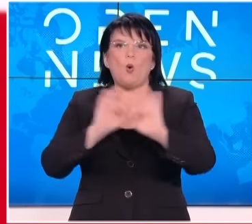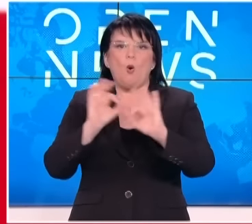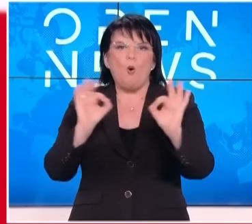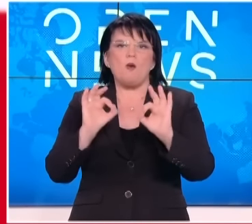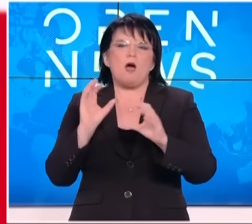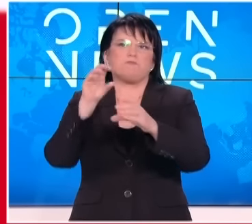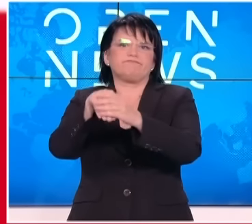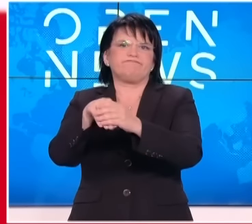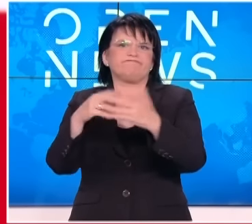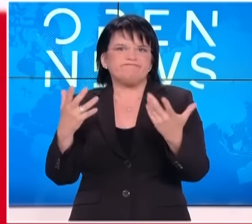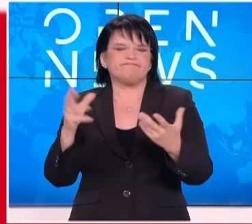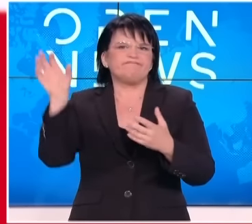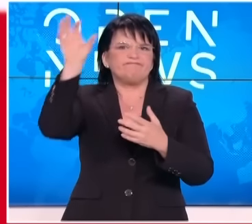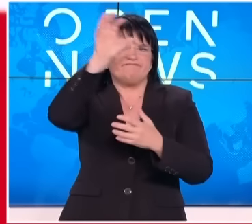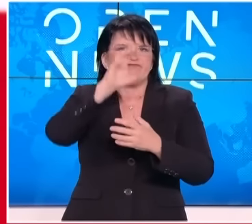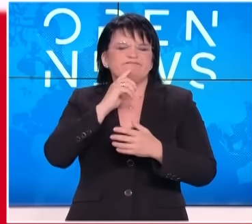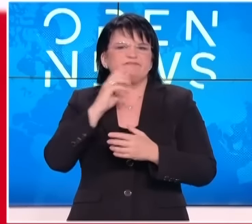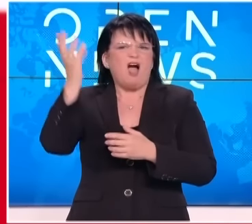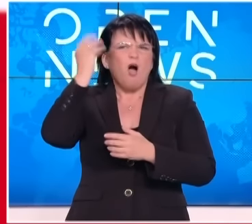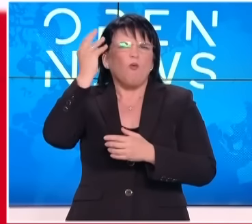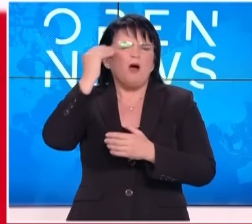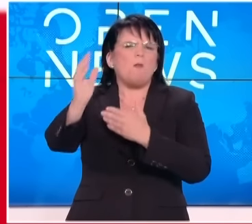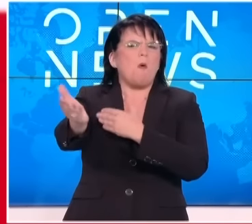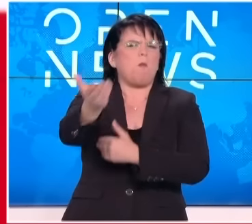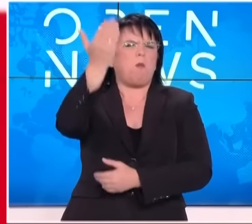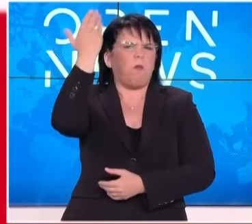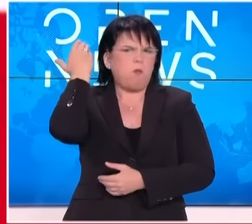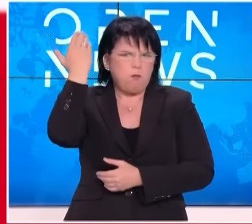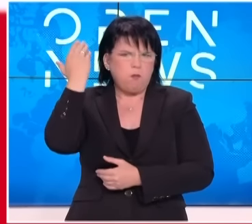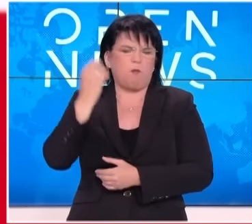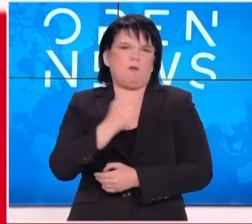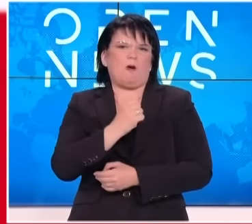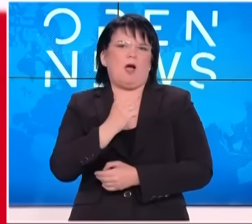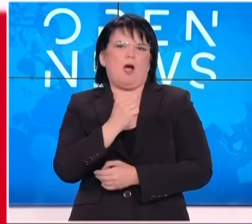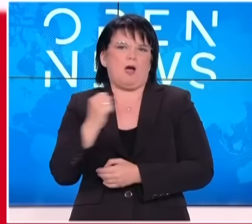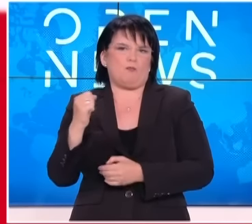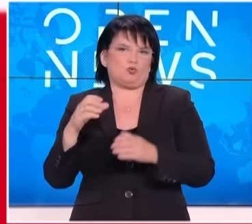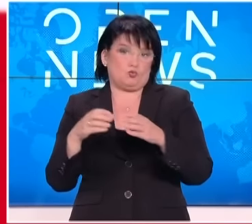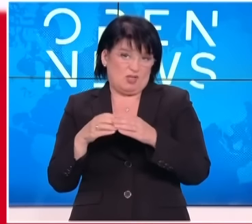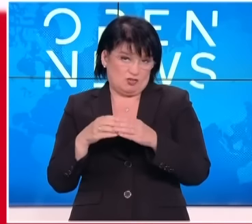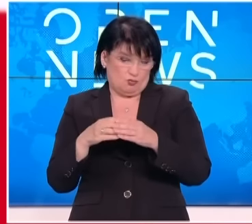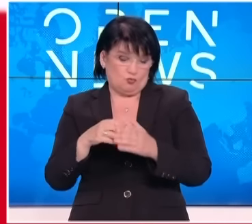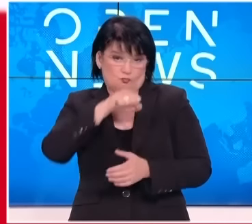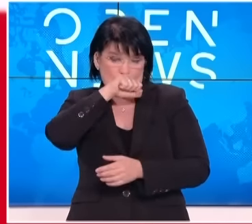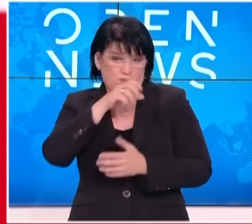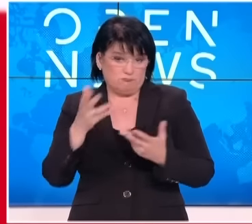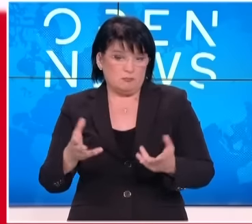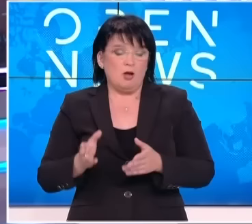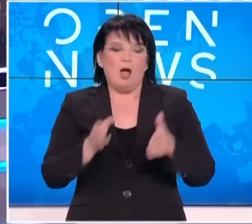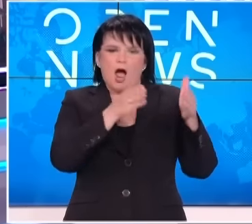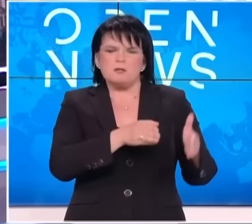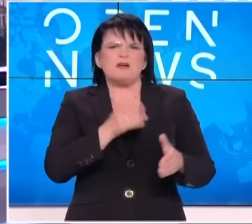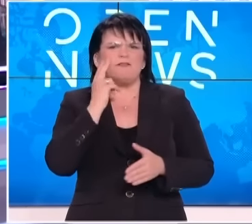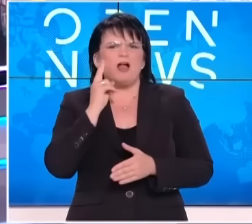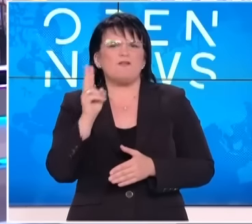δύση πράγματα που τα που τα ακούγαμε παλιά μόνο από τους καραδενιζ για να το πούμε έτσι λοιπόν και τώρα βλέπουμε